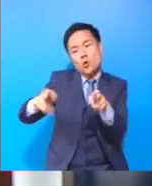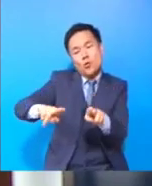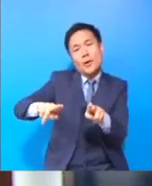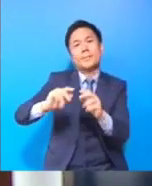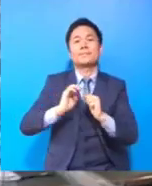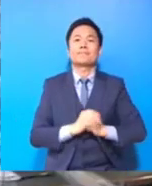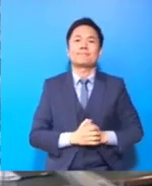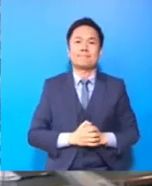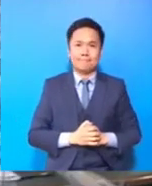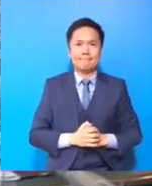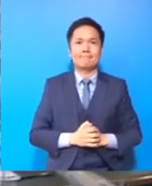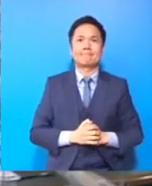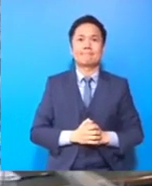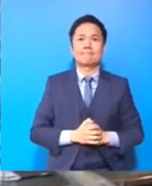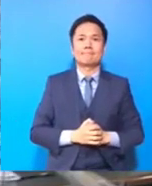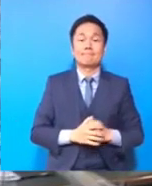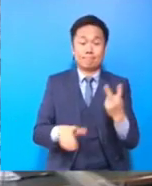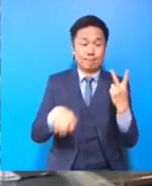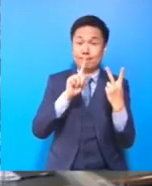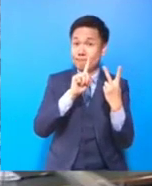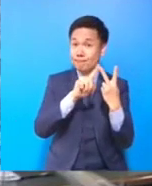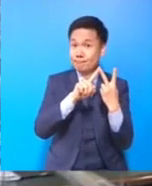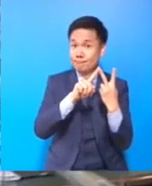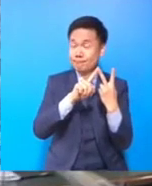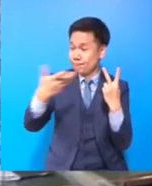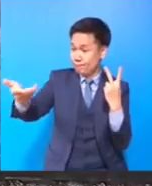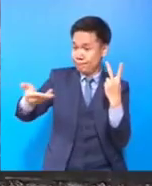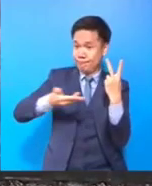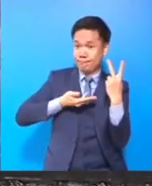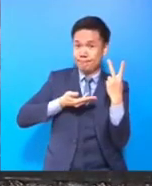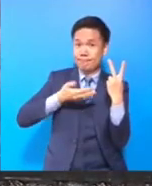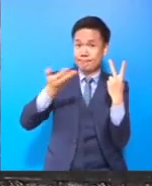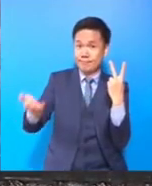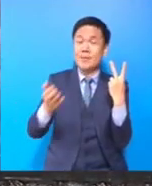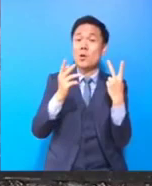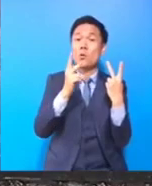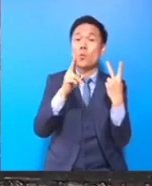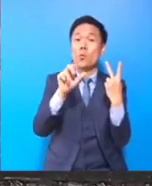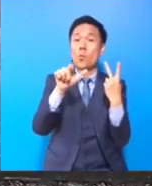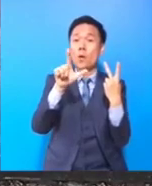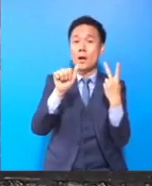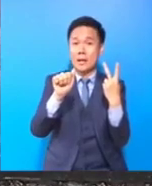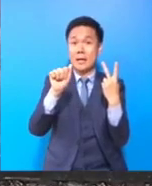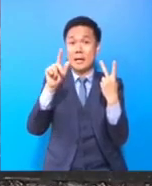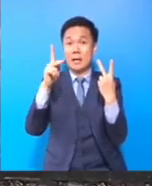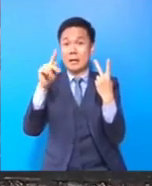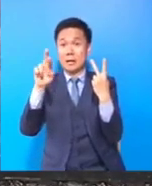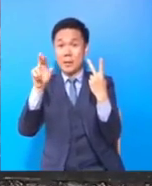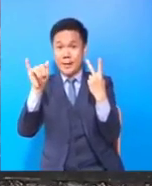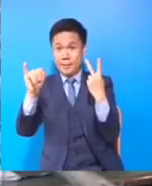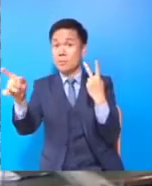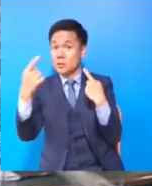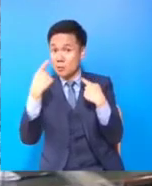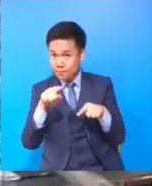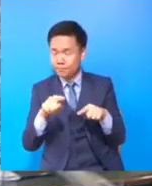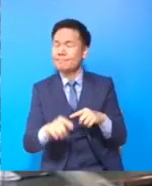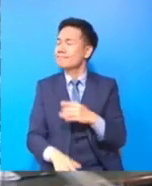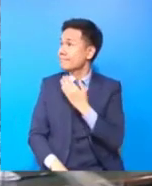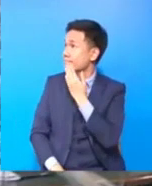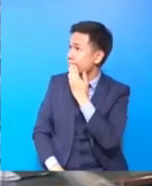Hai soalan tambahan yang kedua saya jemput yang berhormat collected kasih satu ini Bertuah